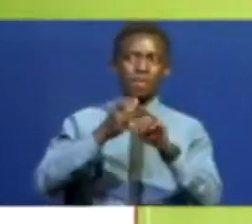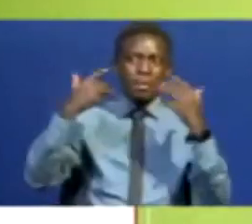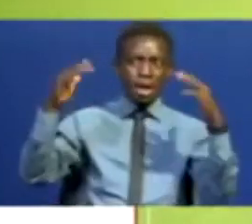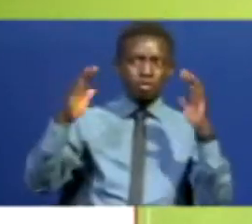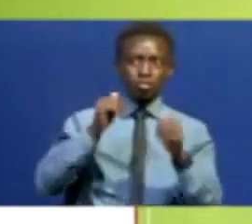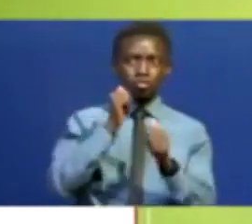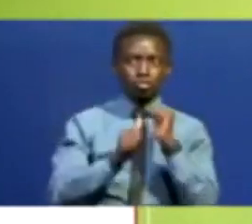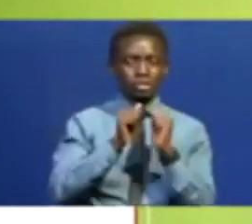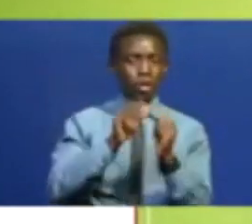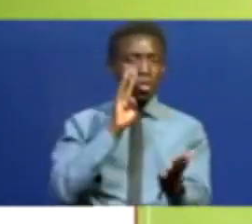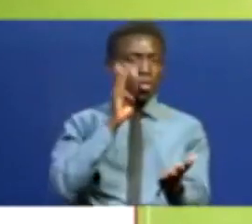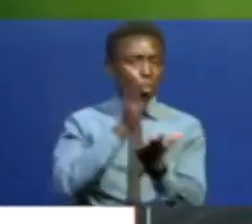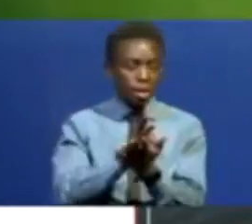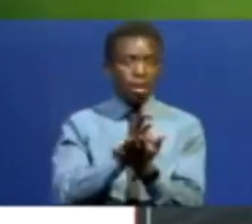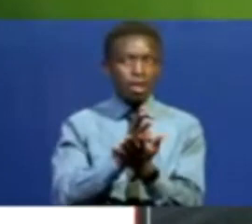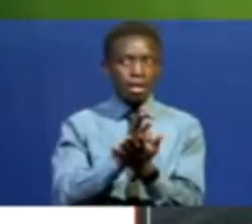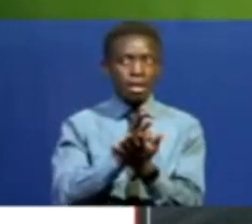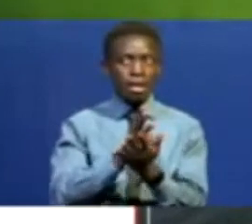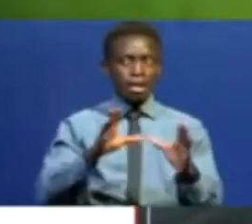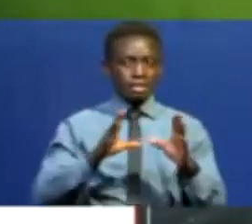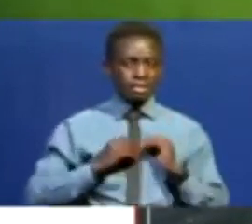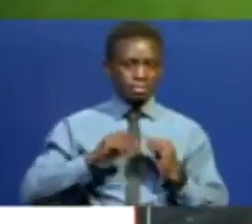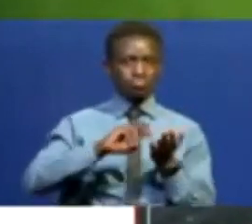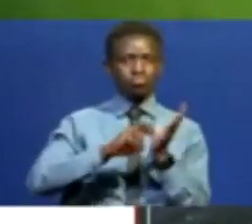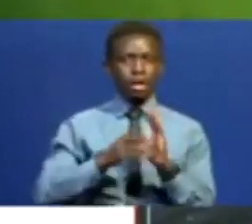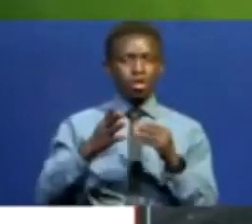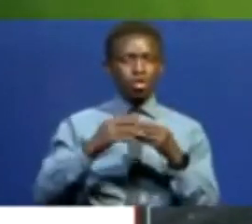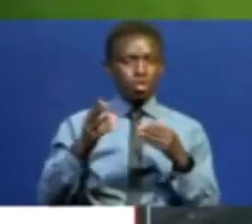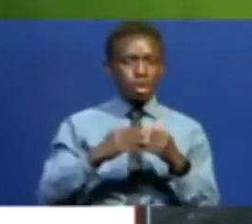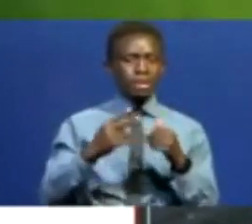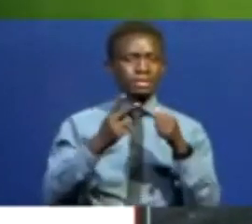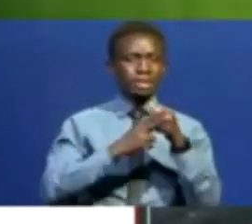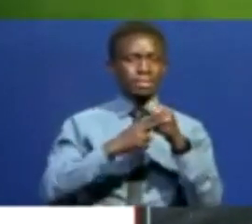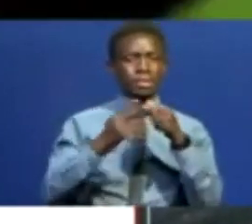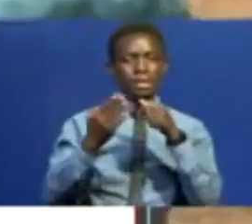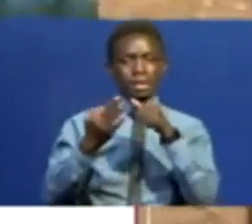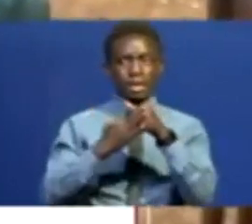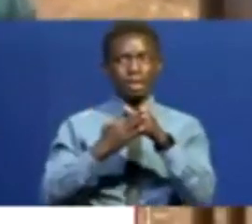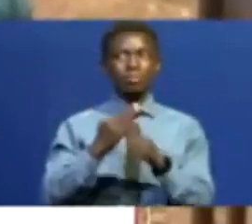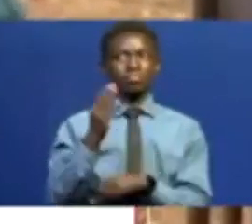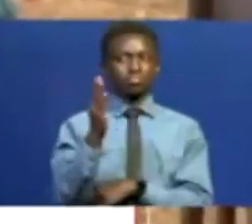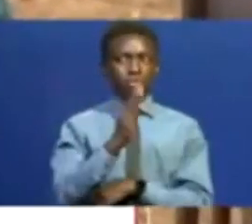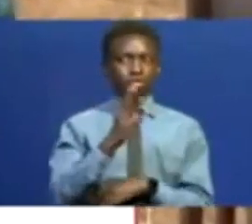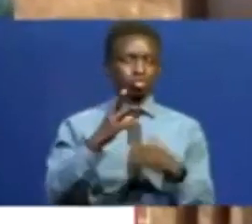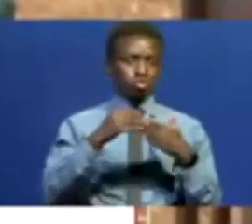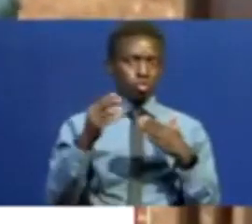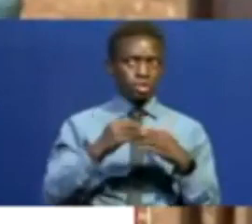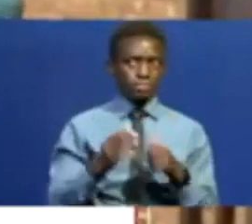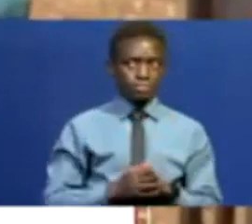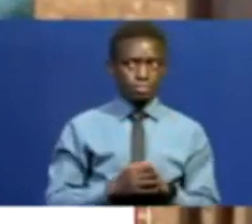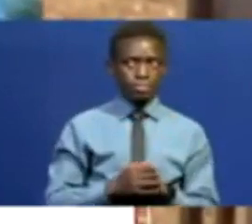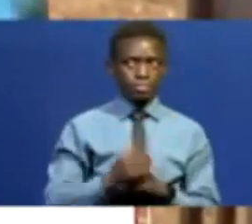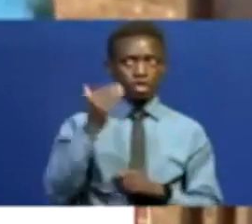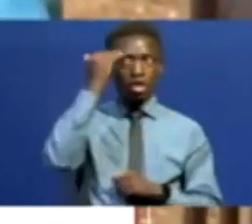ambayo yalishuhudia kuafikia kwa mikataba ya muda ya thamani ya dola bilioni 78.41. Getting to know that products that we